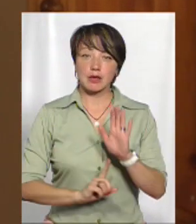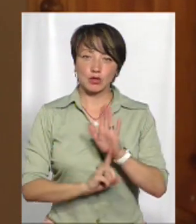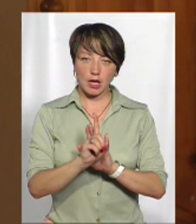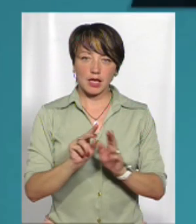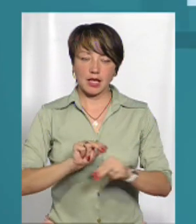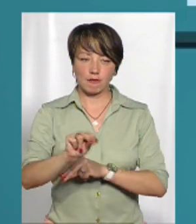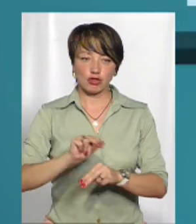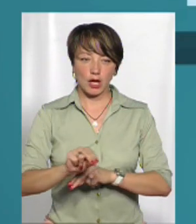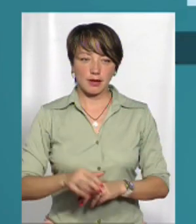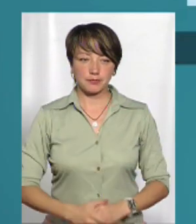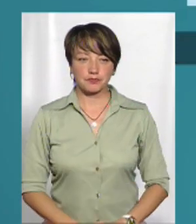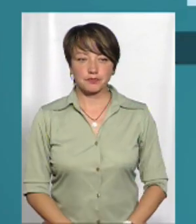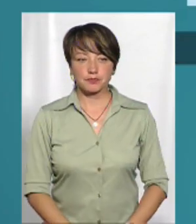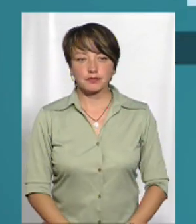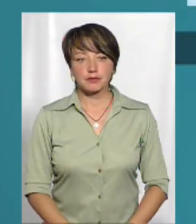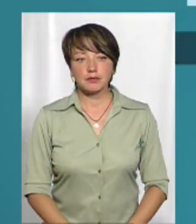це навчання.